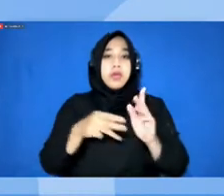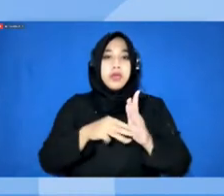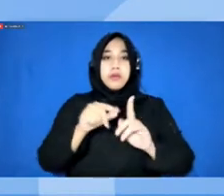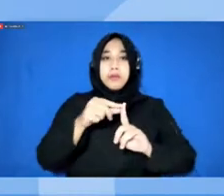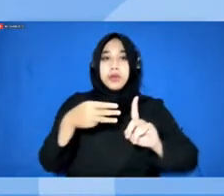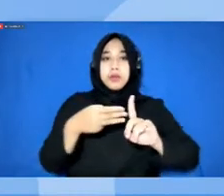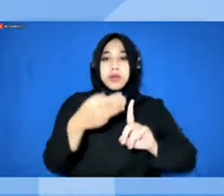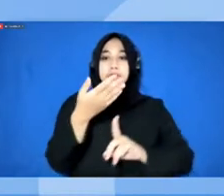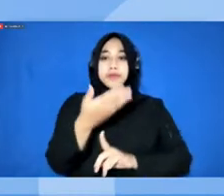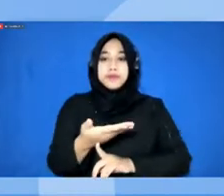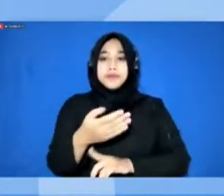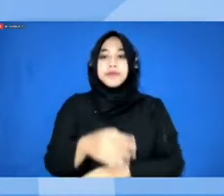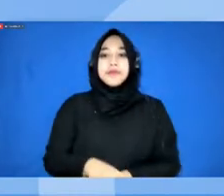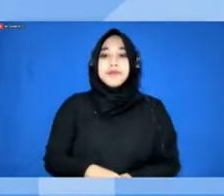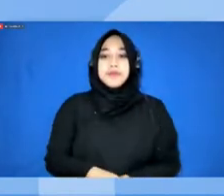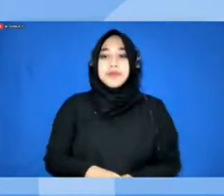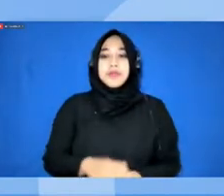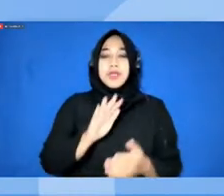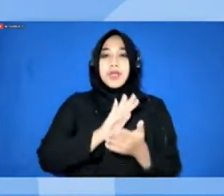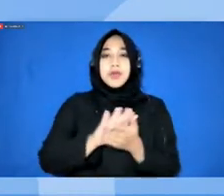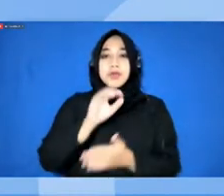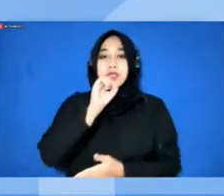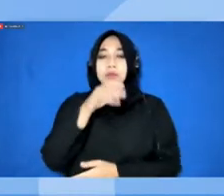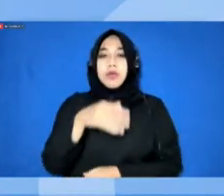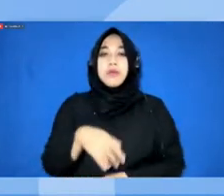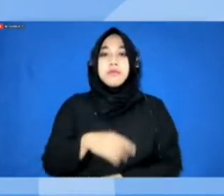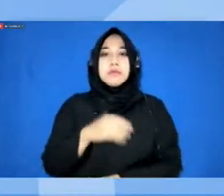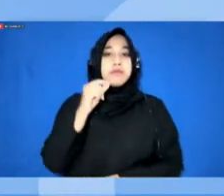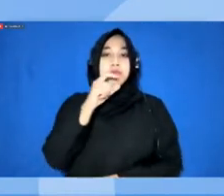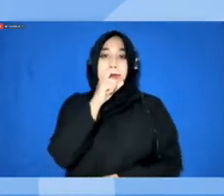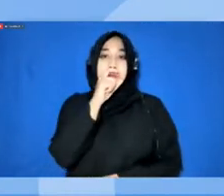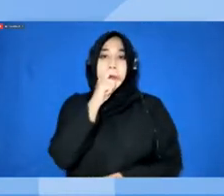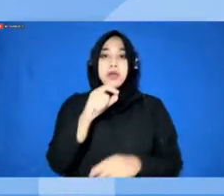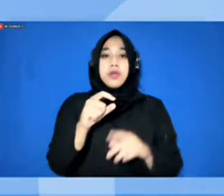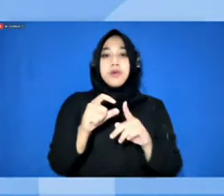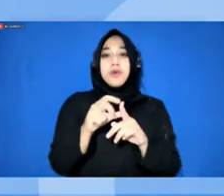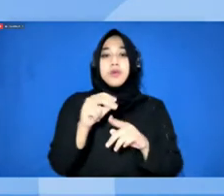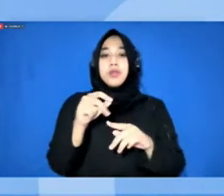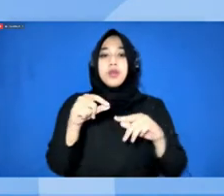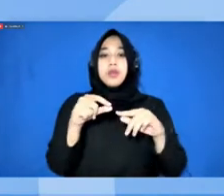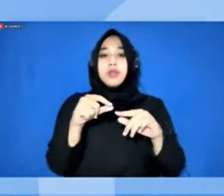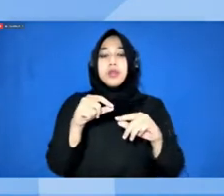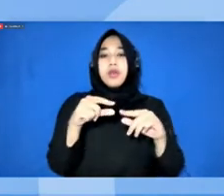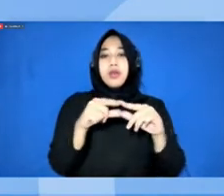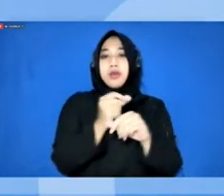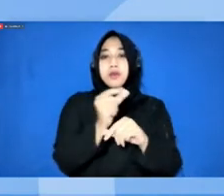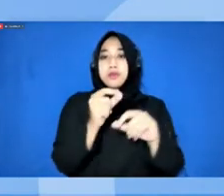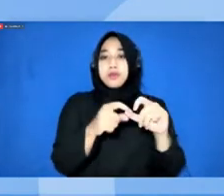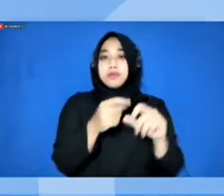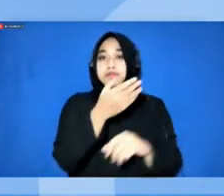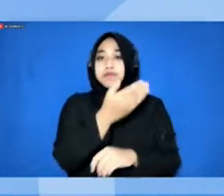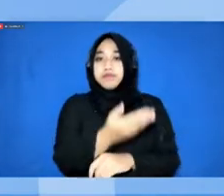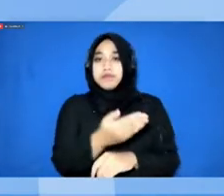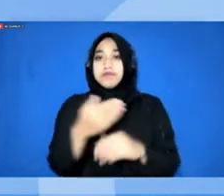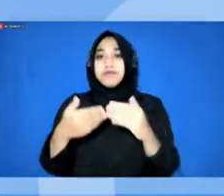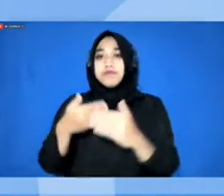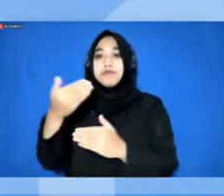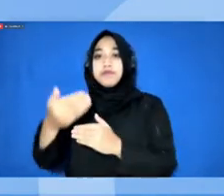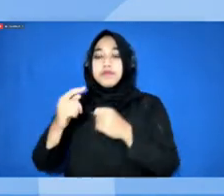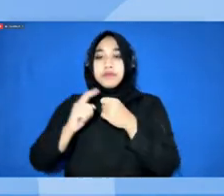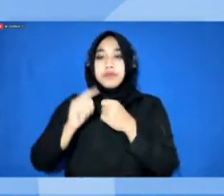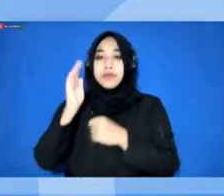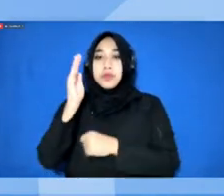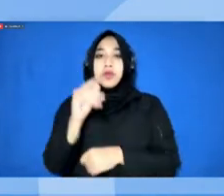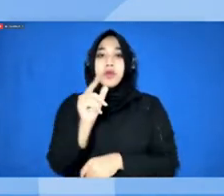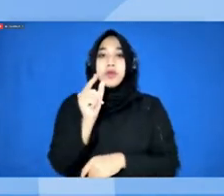Bencana BNPB yang langsung akan disampaikan oleh Bapak Dr. Insinyur Agus Wibowo MSC. Kemudian dilanjut dengan sambutan dari